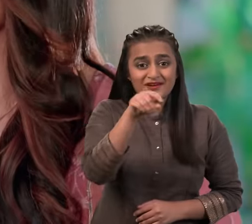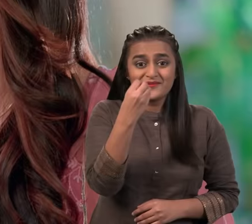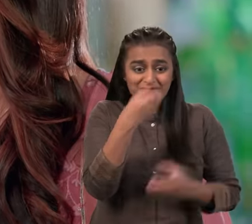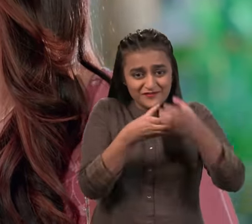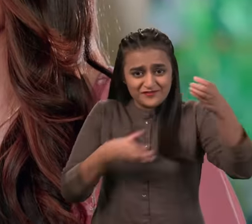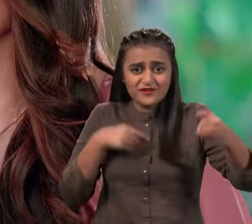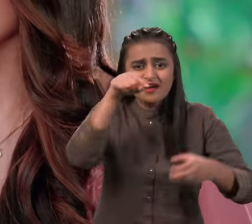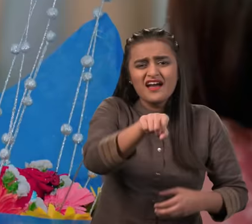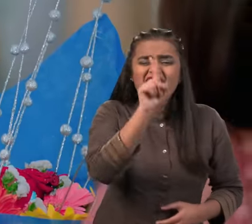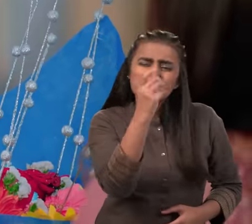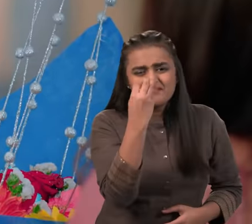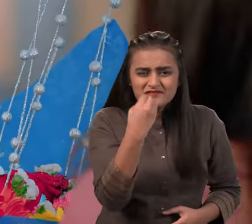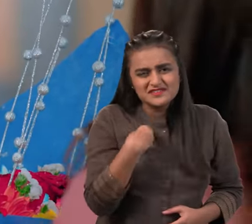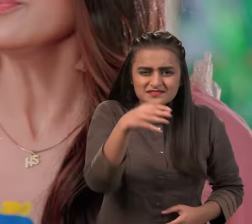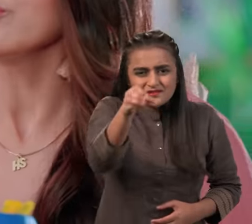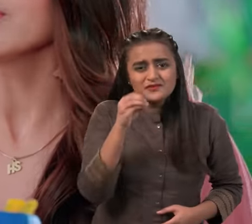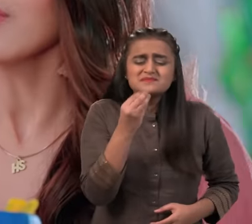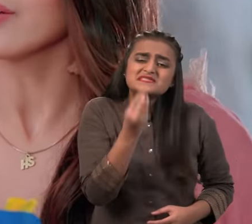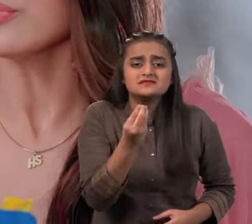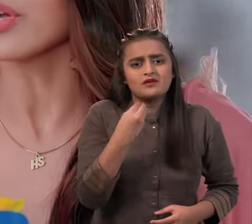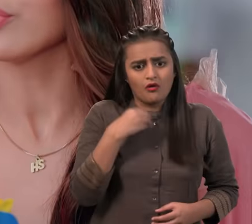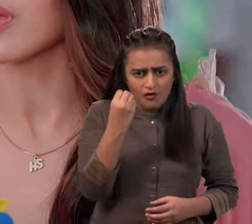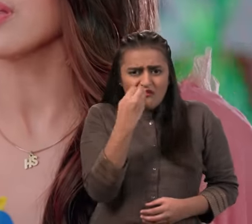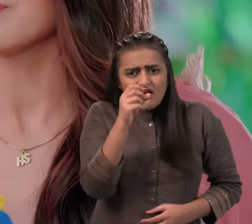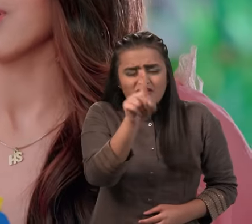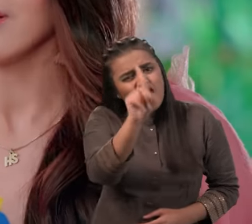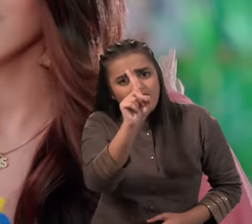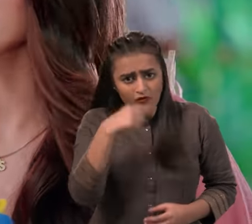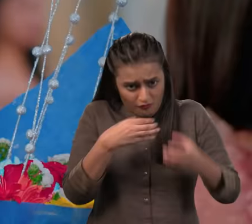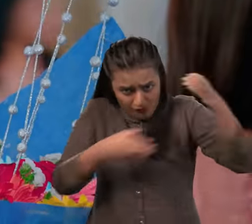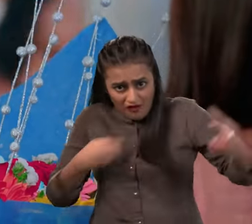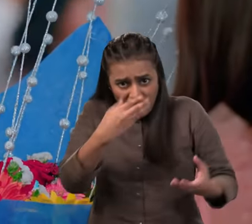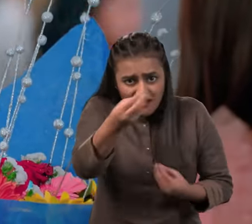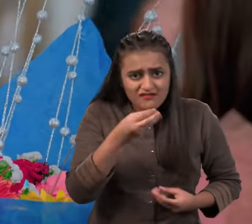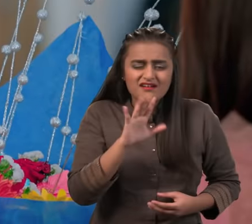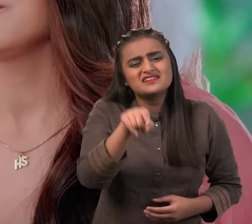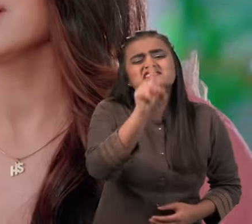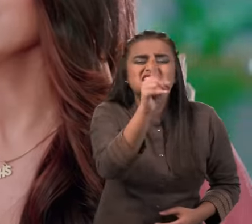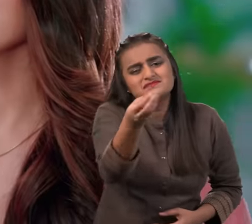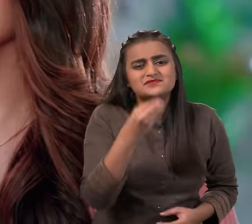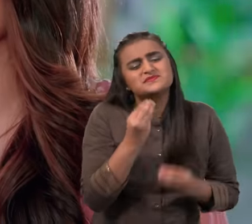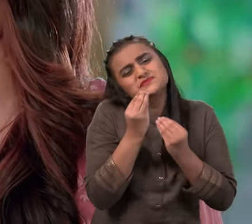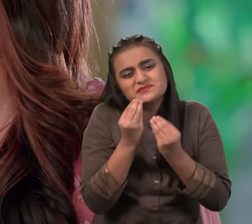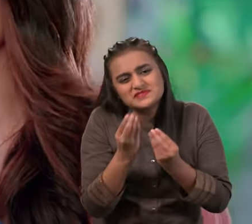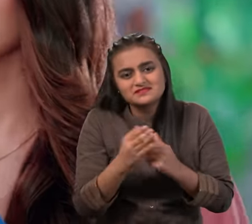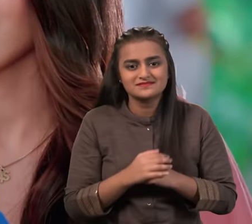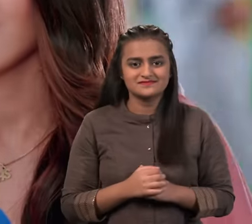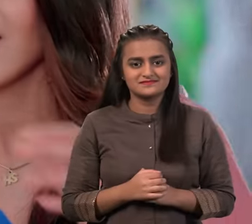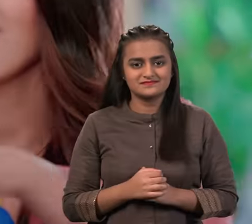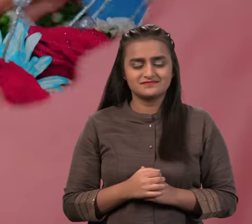बुके में से एक फूल ले लूं प्लीज? अंकल एक फूल ही तो मांग रही हूँ, पूरा बुके नहीं, ले लूं प्लीज प्लीज?